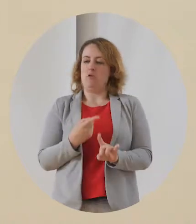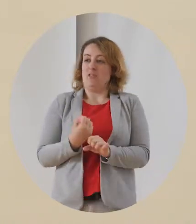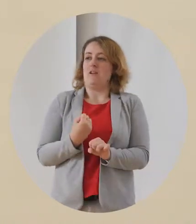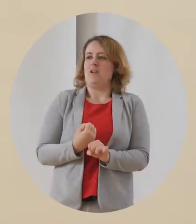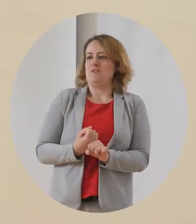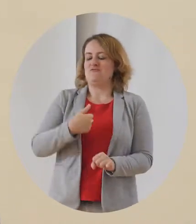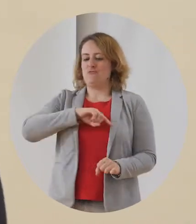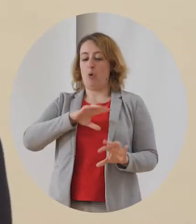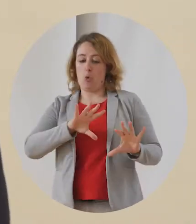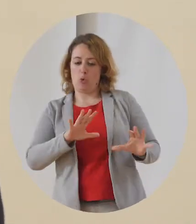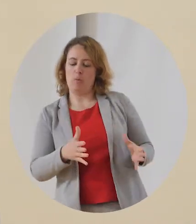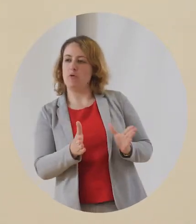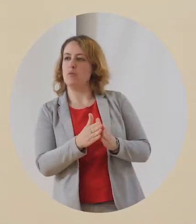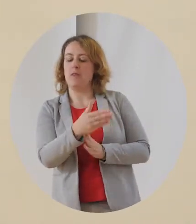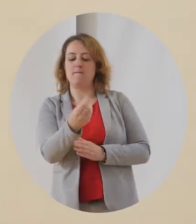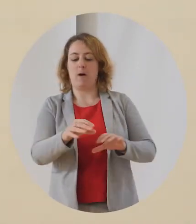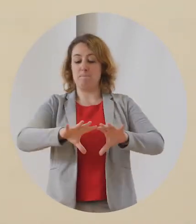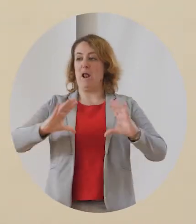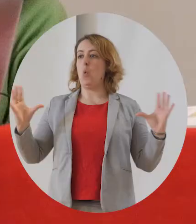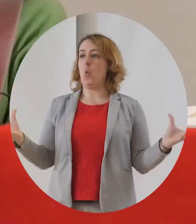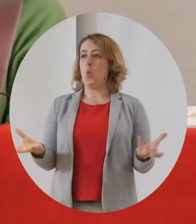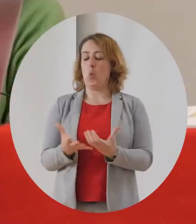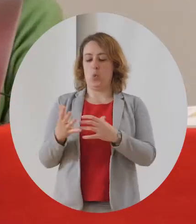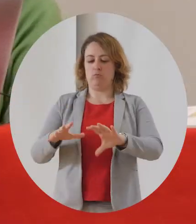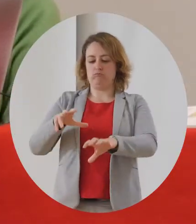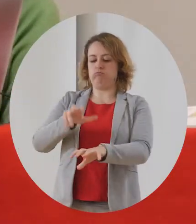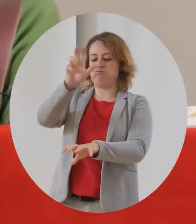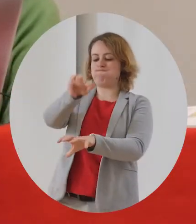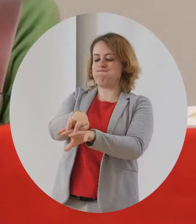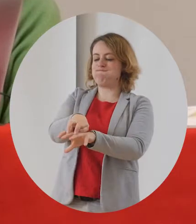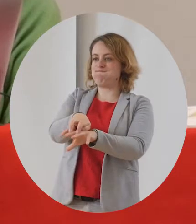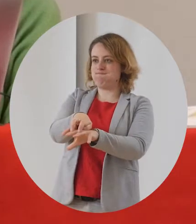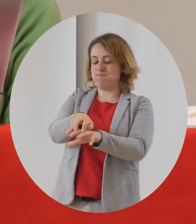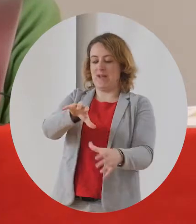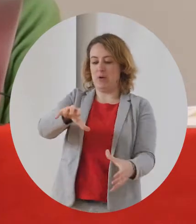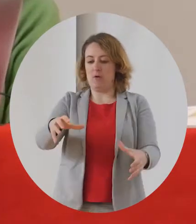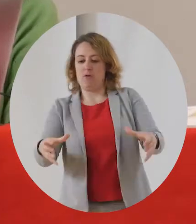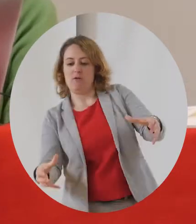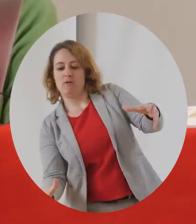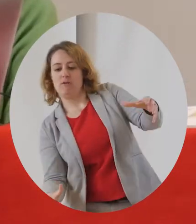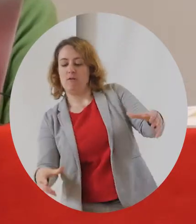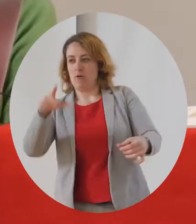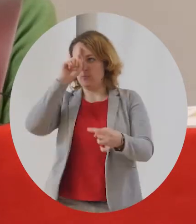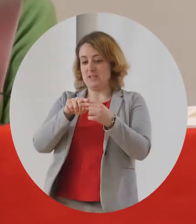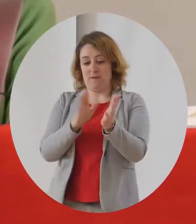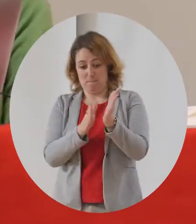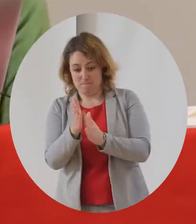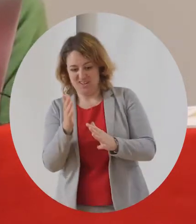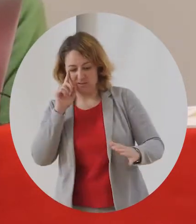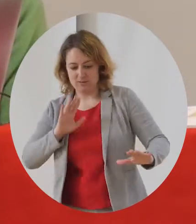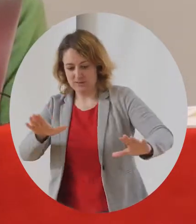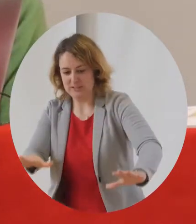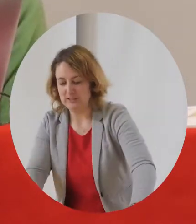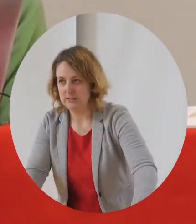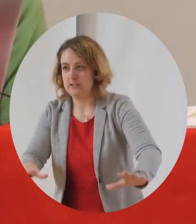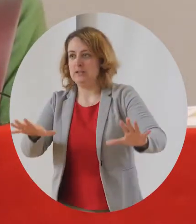donc par exemple en allongeant un enfant sur un gros ballon et en le basculant vers l'avant pour essayer d'aller mettre ses mains au sol,